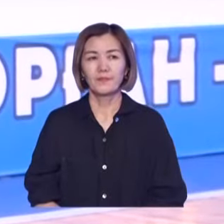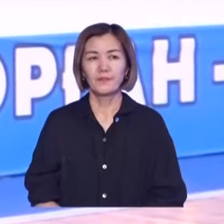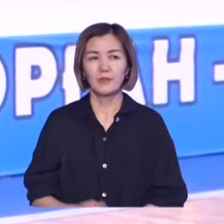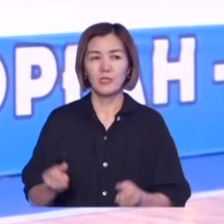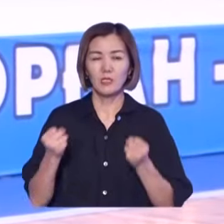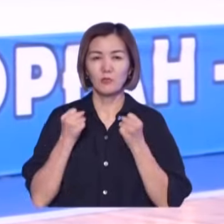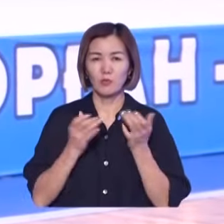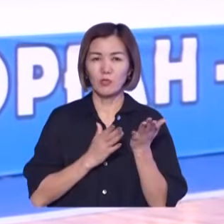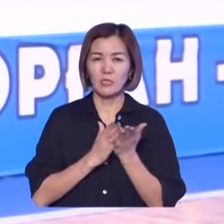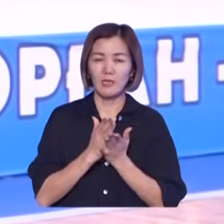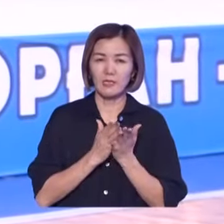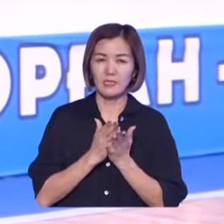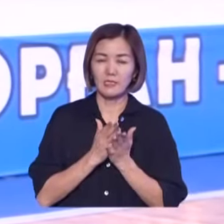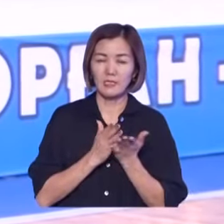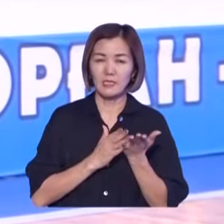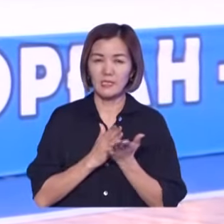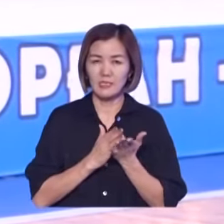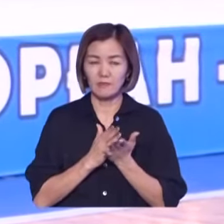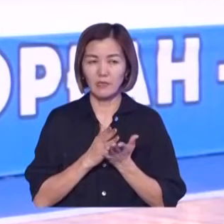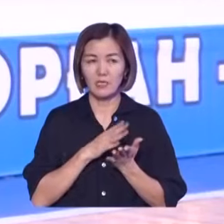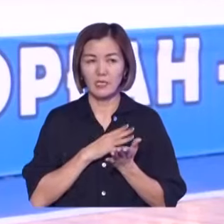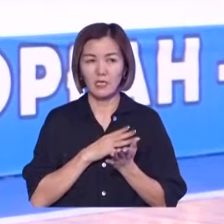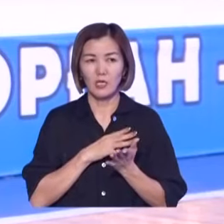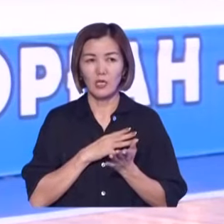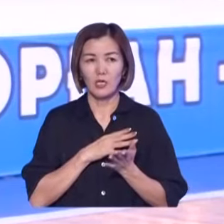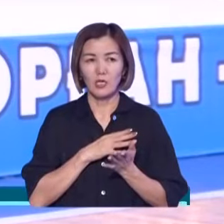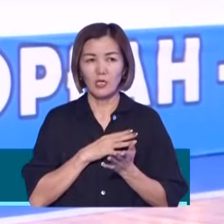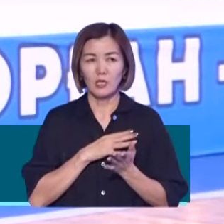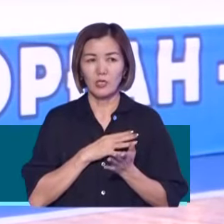Спорт саласының қызметкері, судья